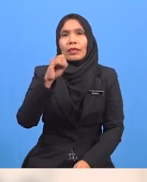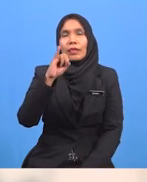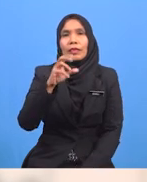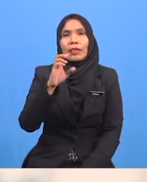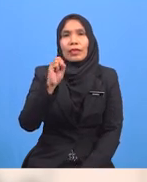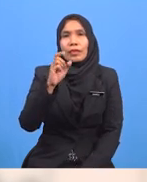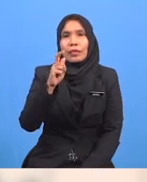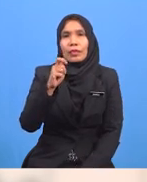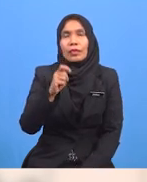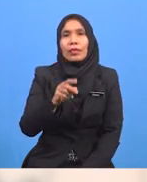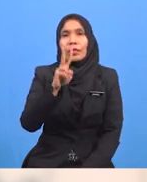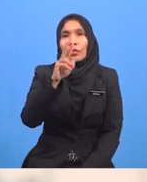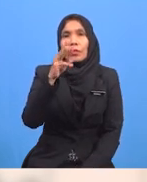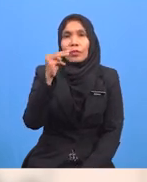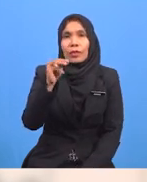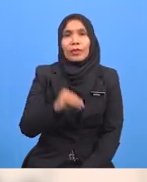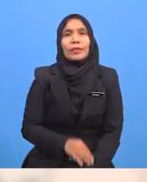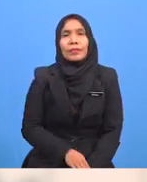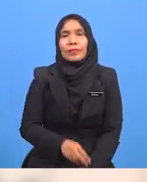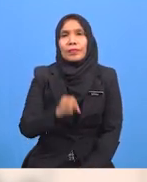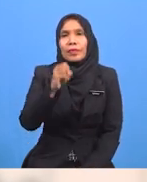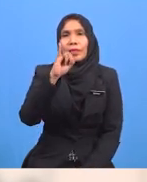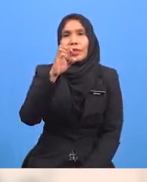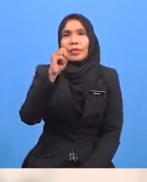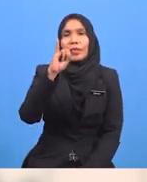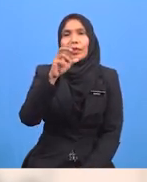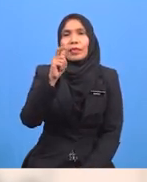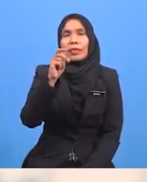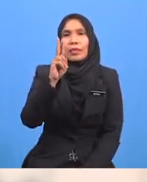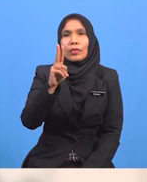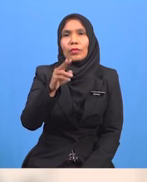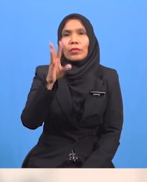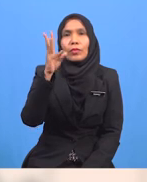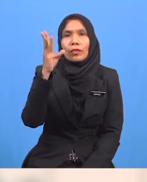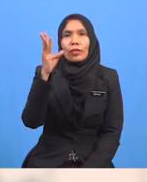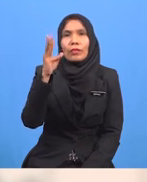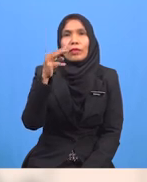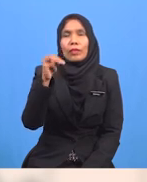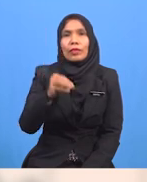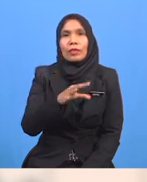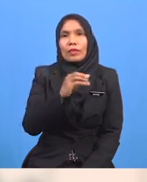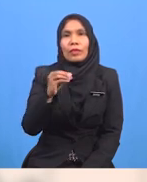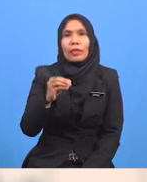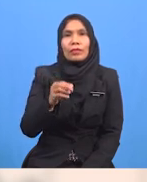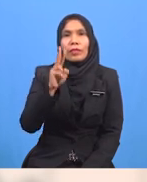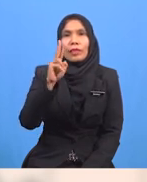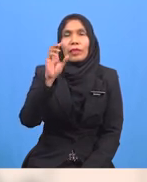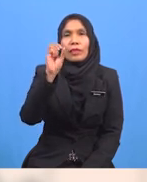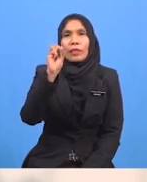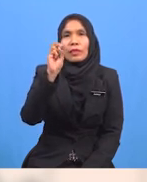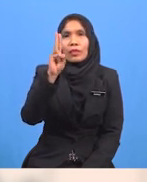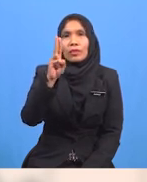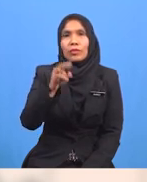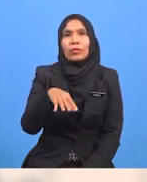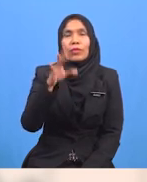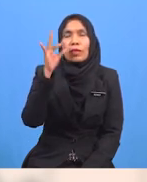SY lah 18 m Hitung jarak diantara dinding kolam Esti dan kunjung kolam